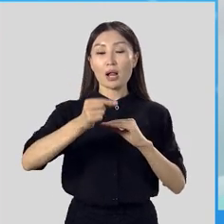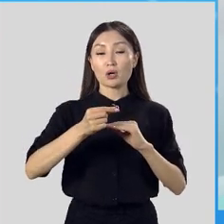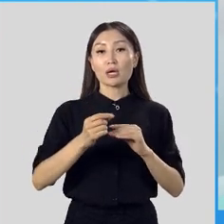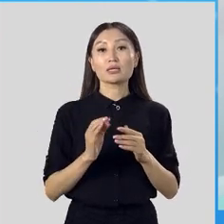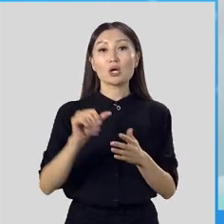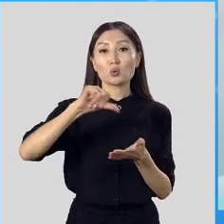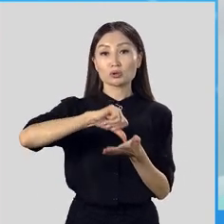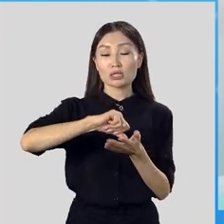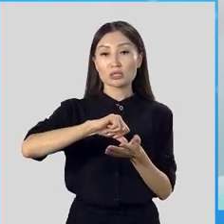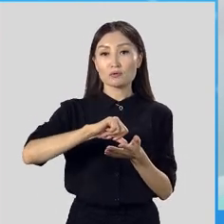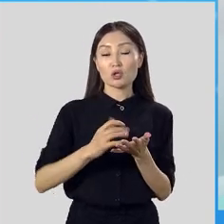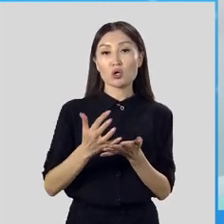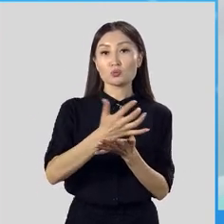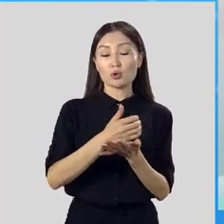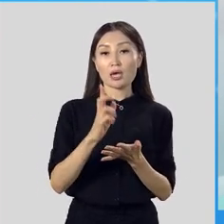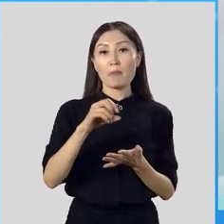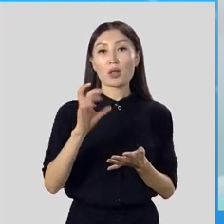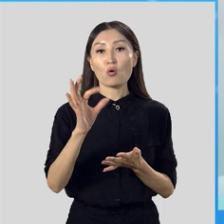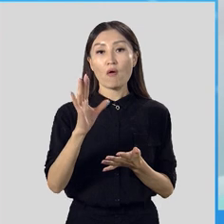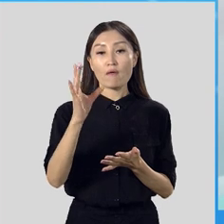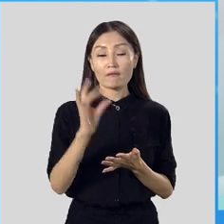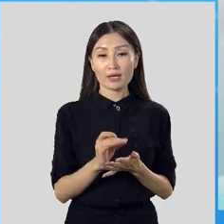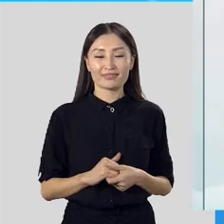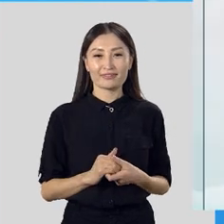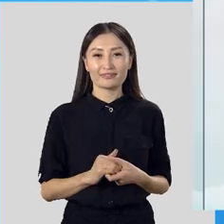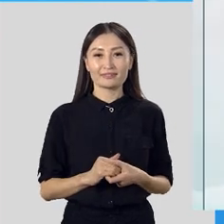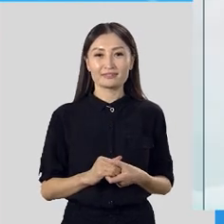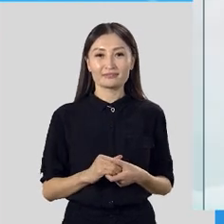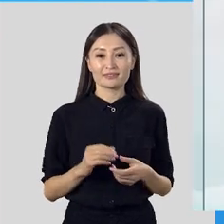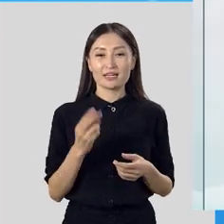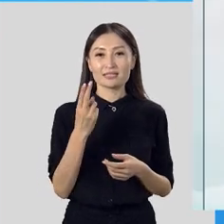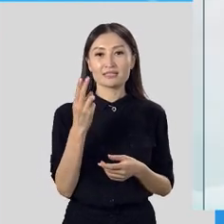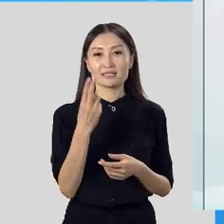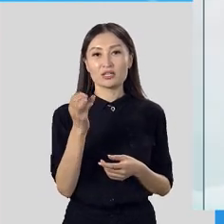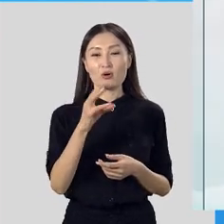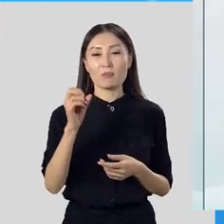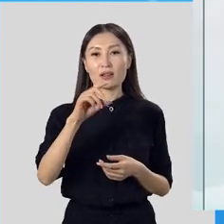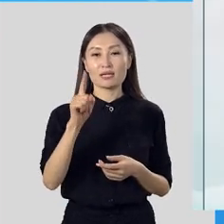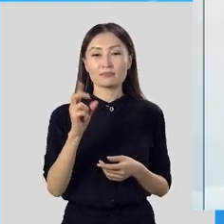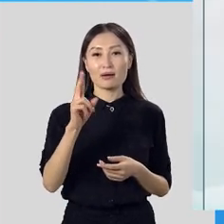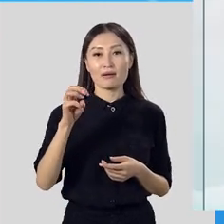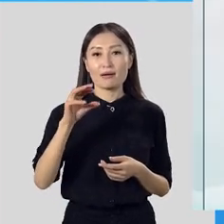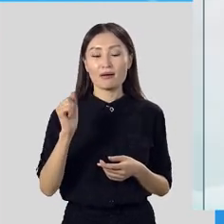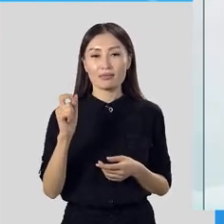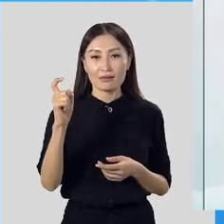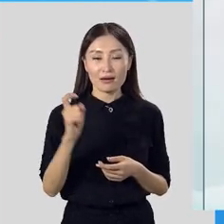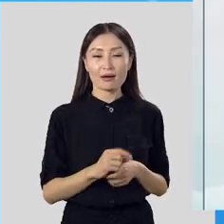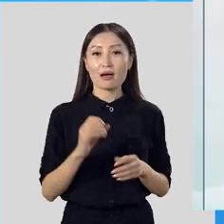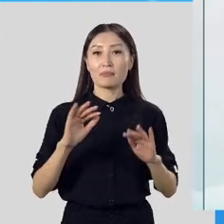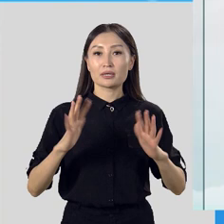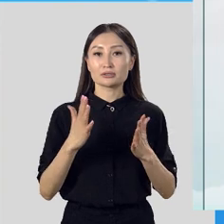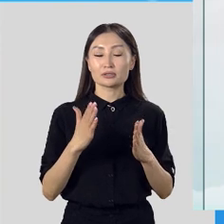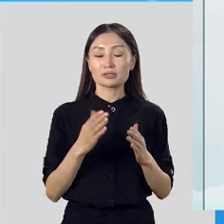в непосредственной сборке белковой молекулы. В цитоплазме клеток на рибосомах